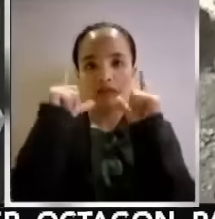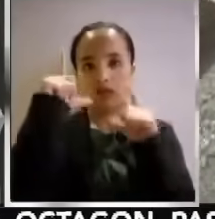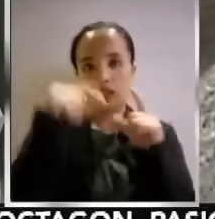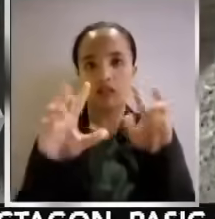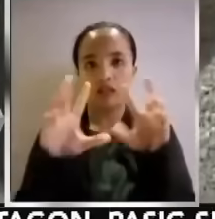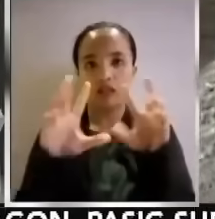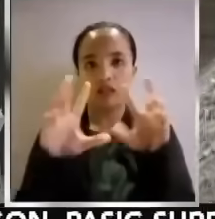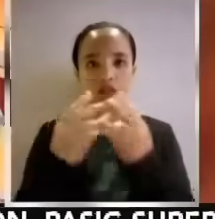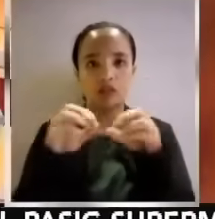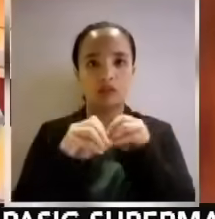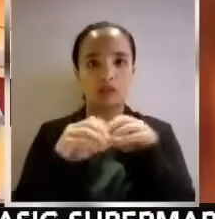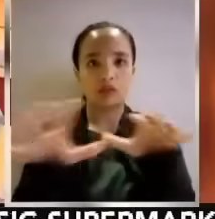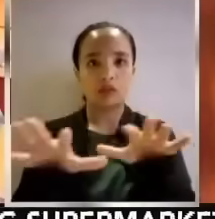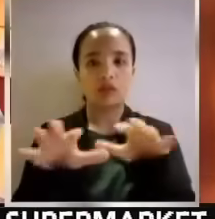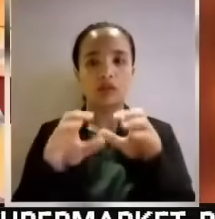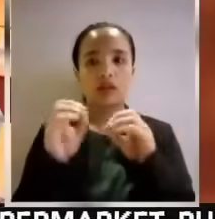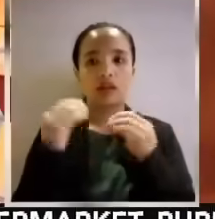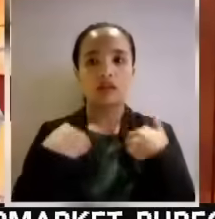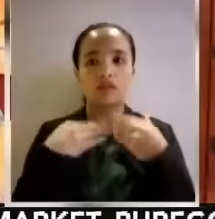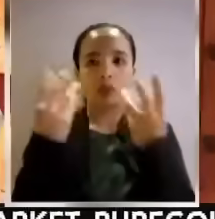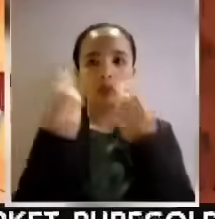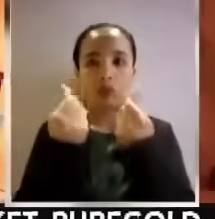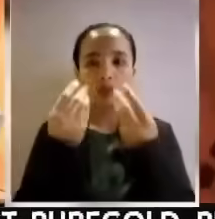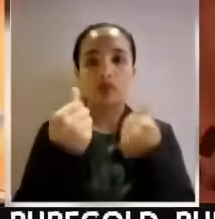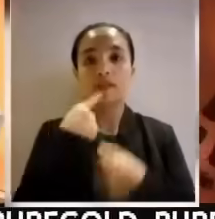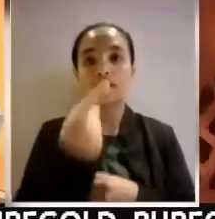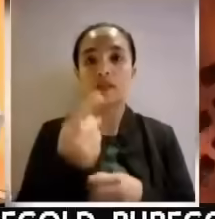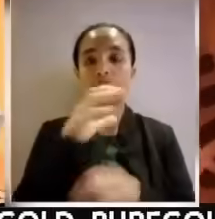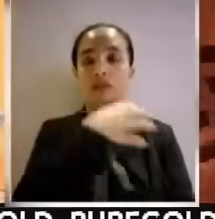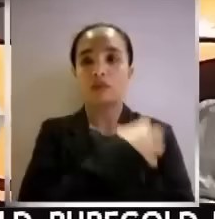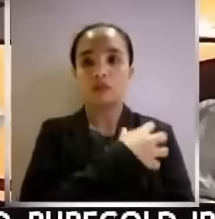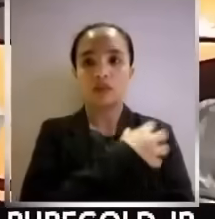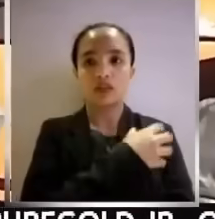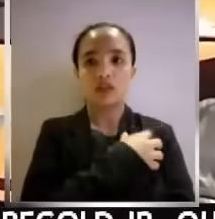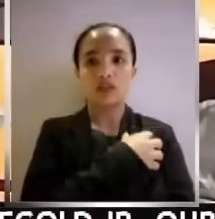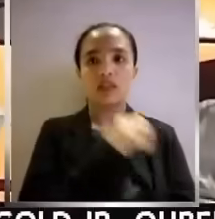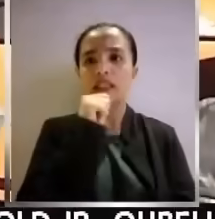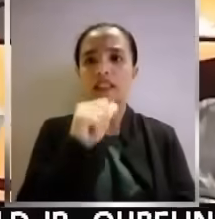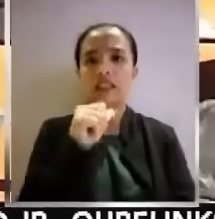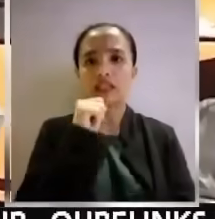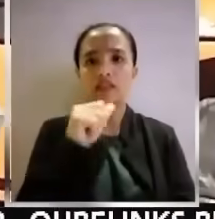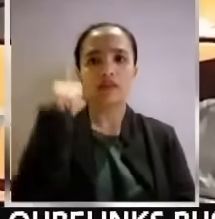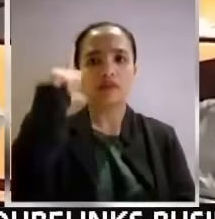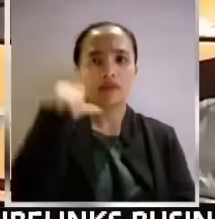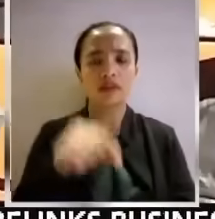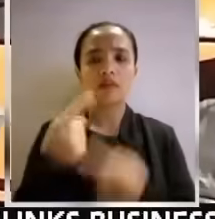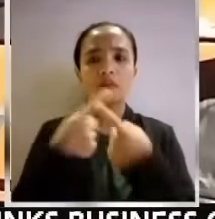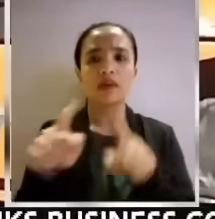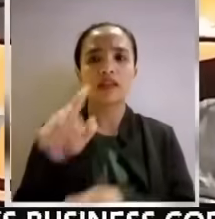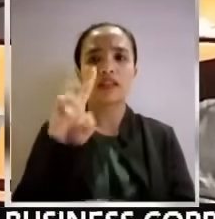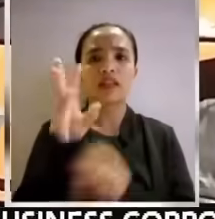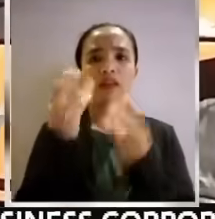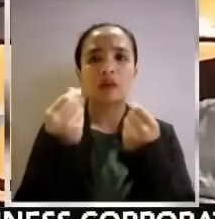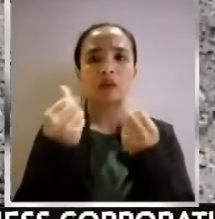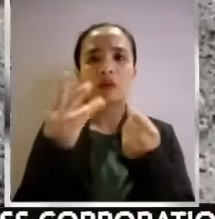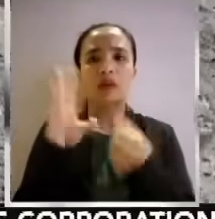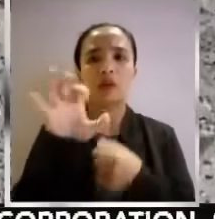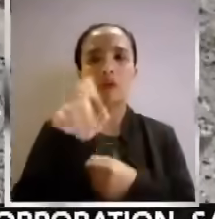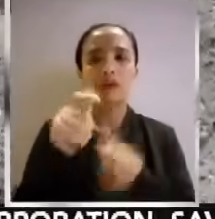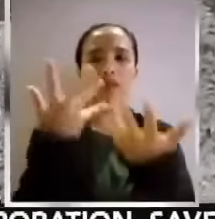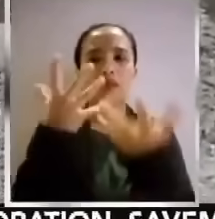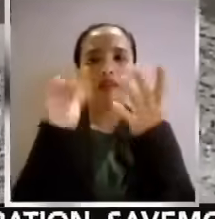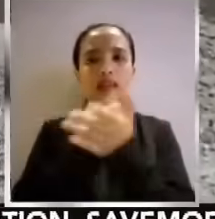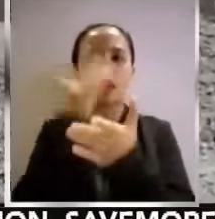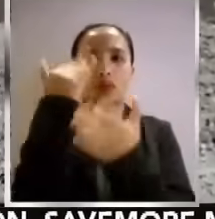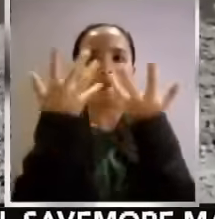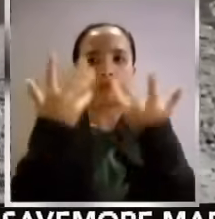karga nitong buhangin. Ayon sa mga pulis, hindi raw mabilis ang takbo ng truck pero basa raw ang buhangin na posibleng nagpabigat dito. Tumagas din